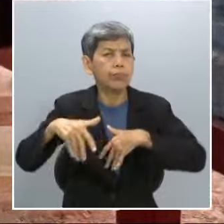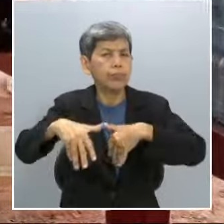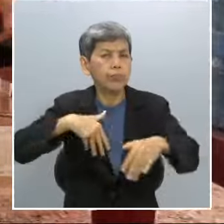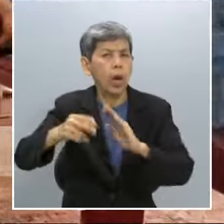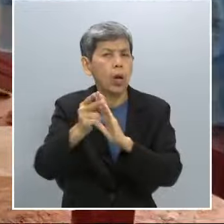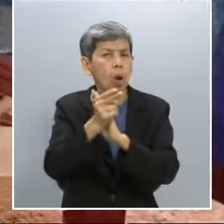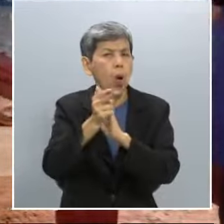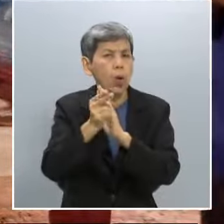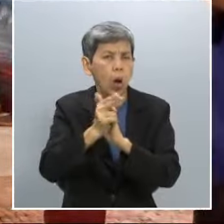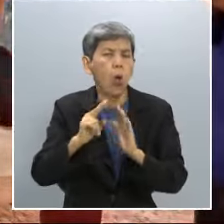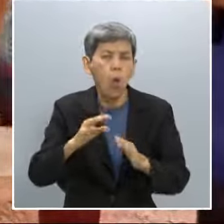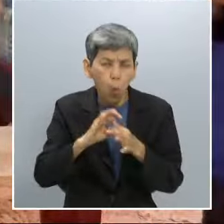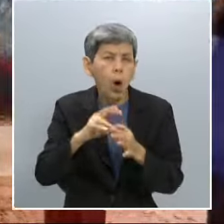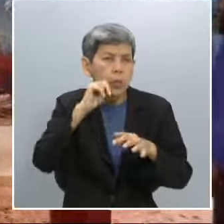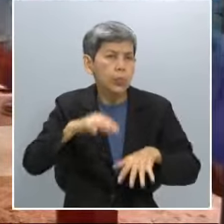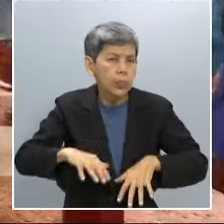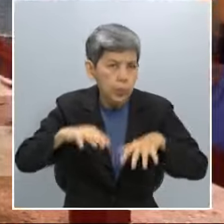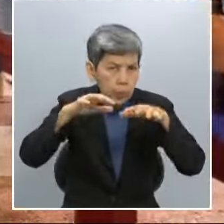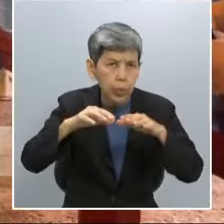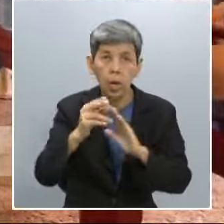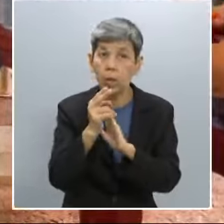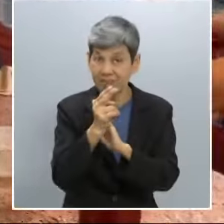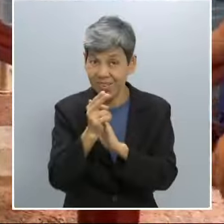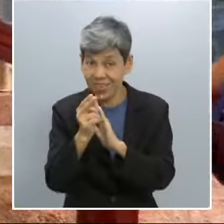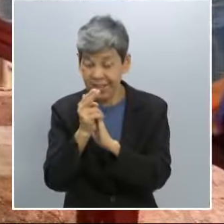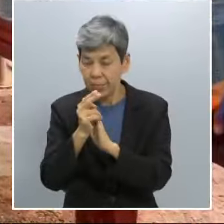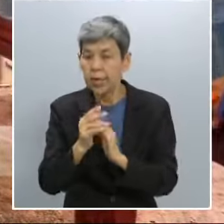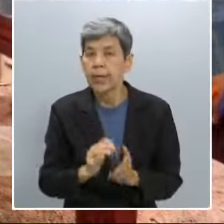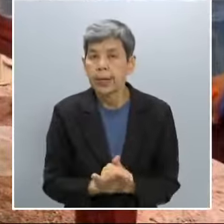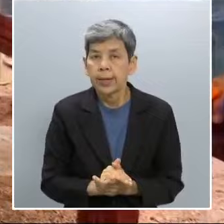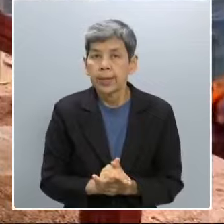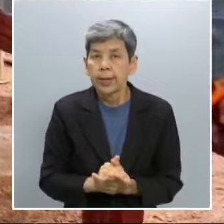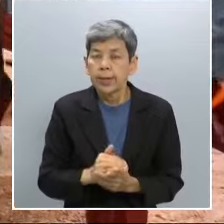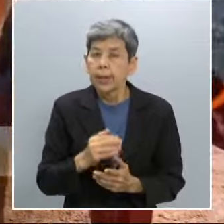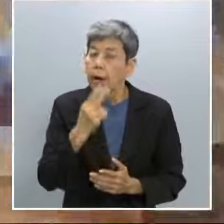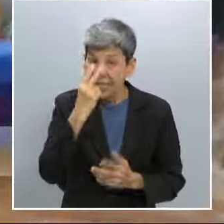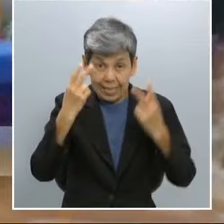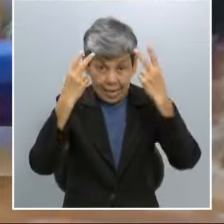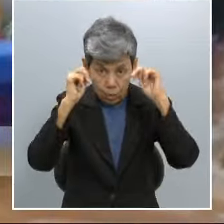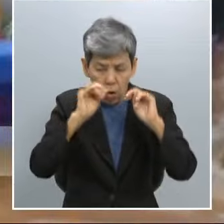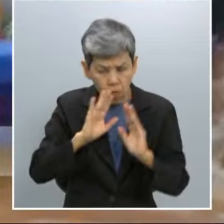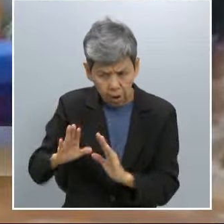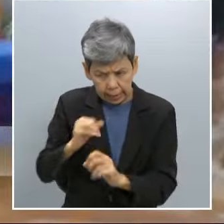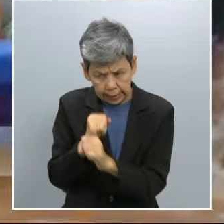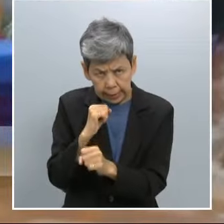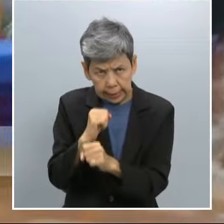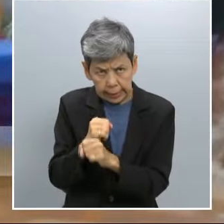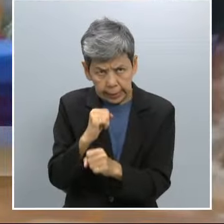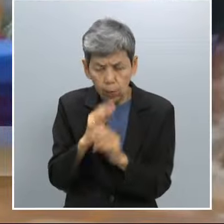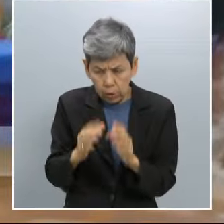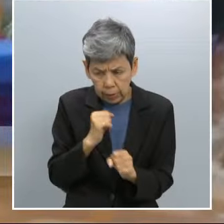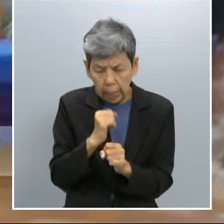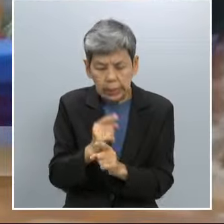คายในจุดน้ำท่วมตัวเมืองหนองคายรวมถึงจุดเสี่ยงภัยนายกขอให้ปฏิบัติตามคำแนะนำของเจ้าหน้า